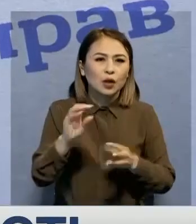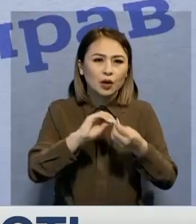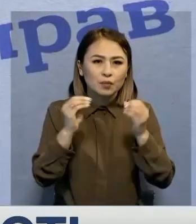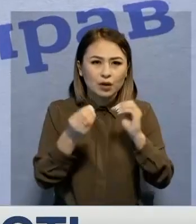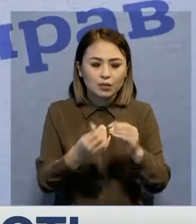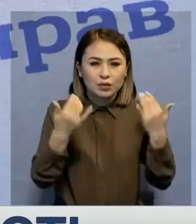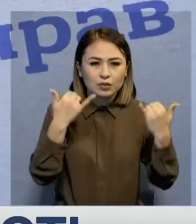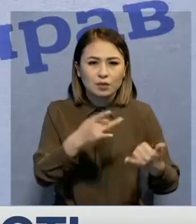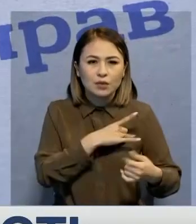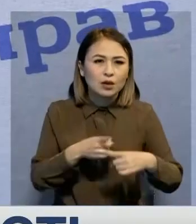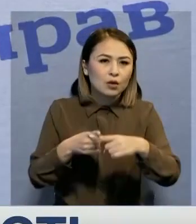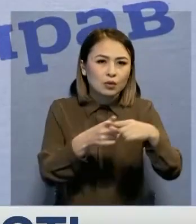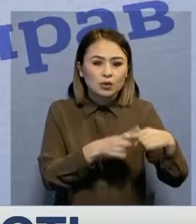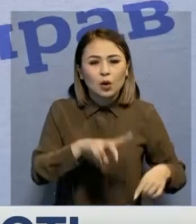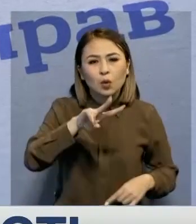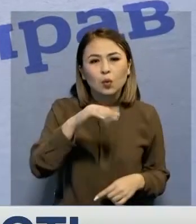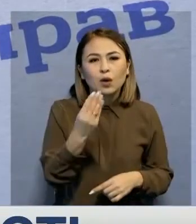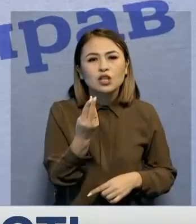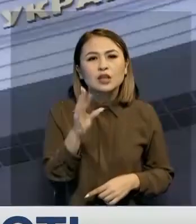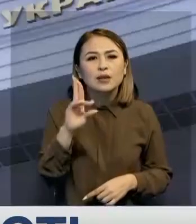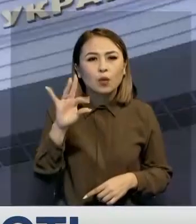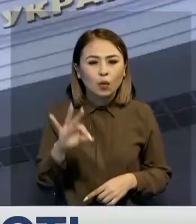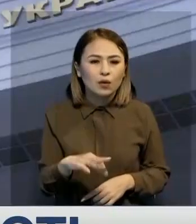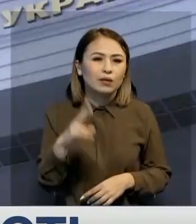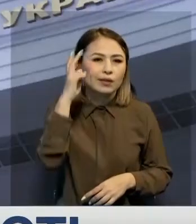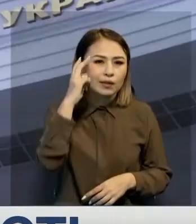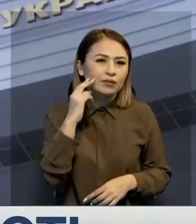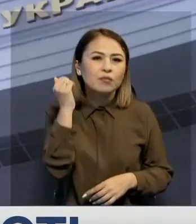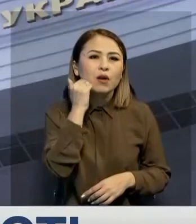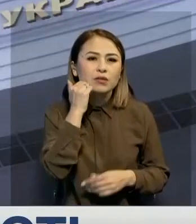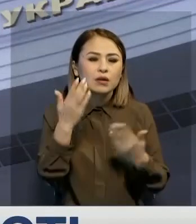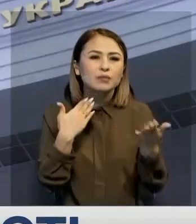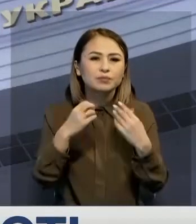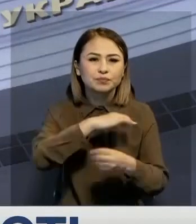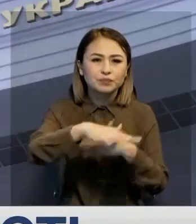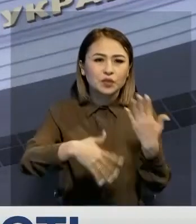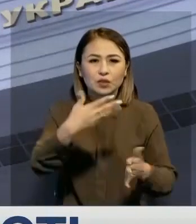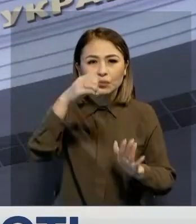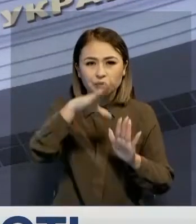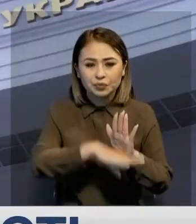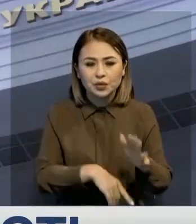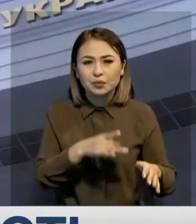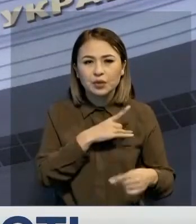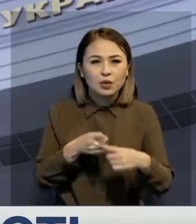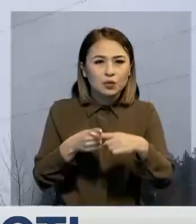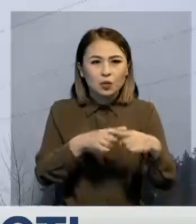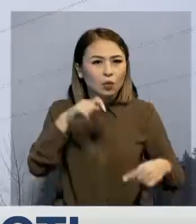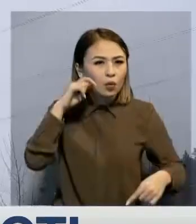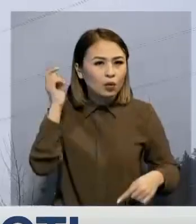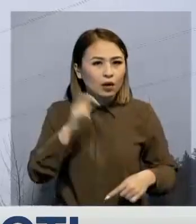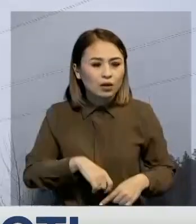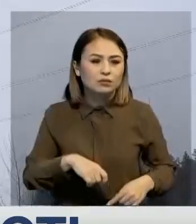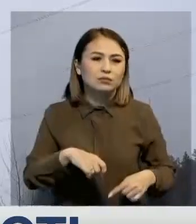кеше Беларусь президенті Александр Лукашенко. Киев пен Мәскеу арасындағы шиеленіс ушықса, Беларусь Украинаға отын